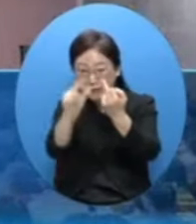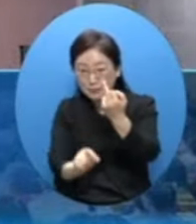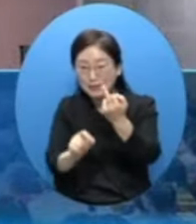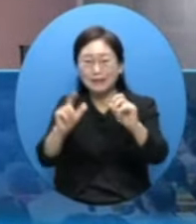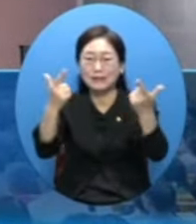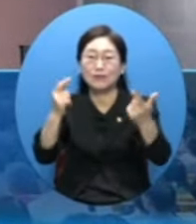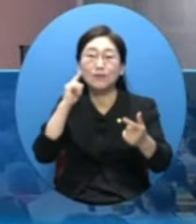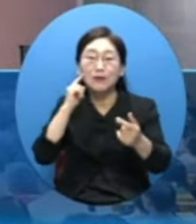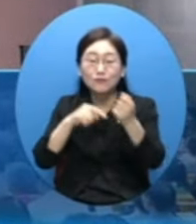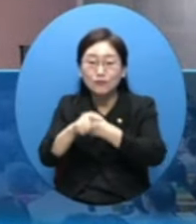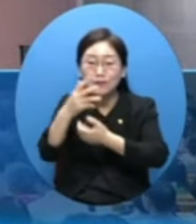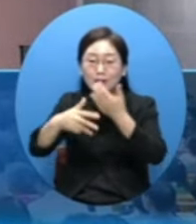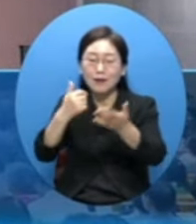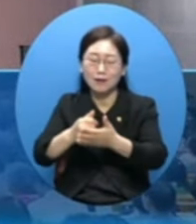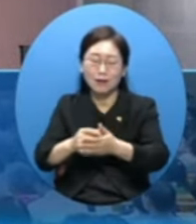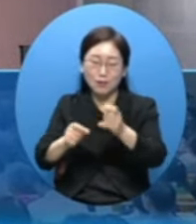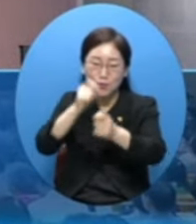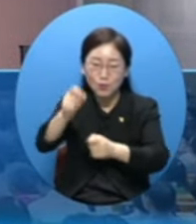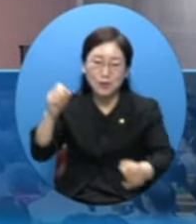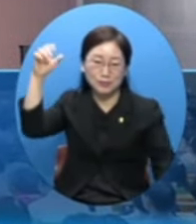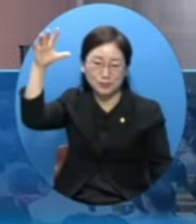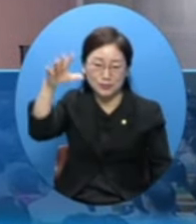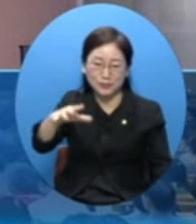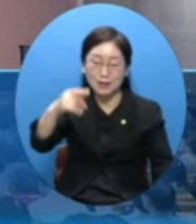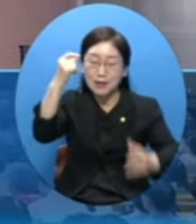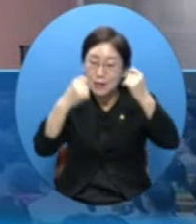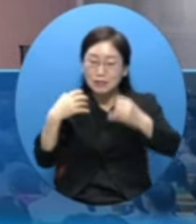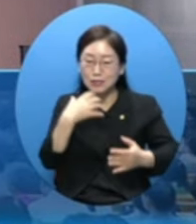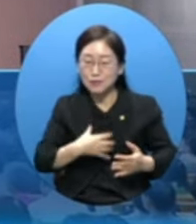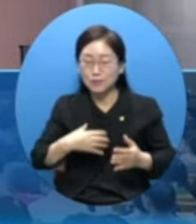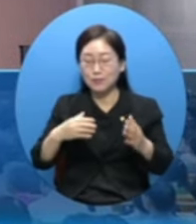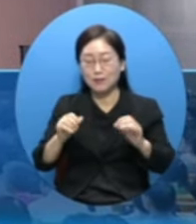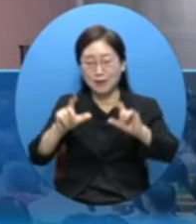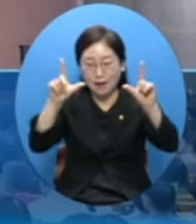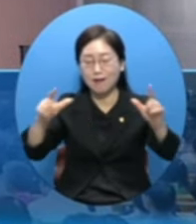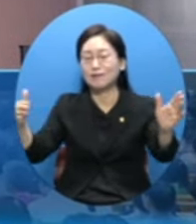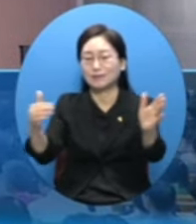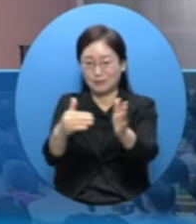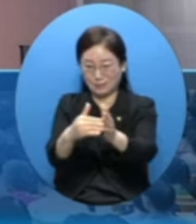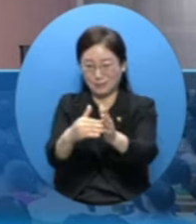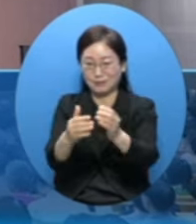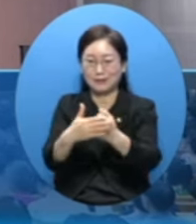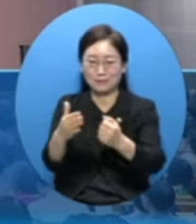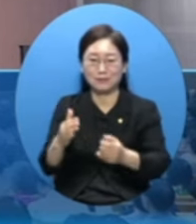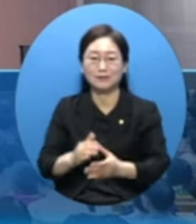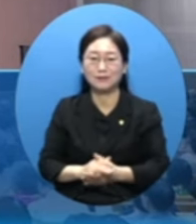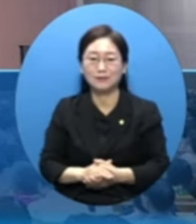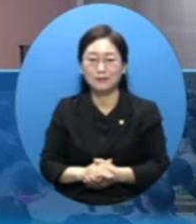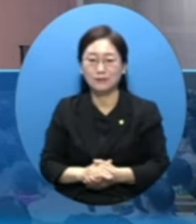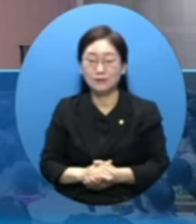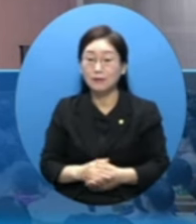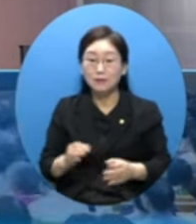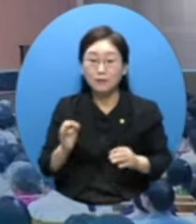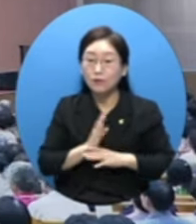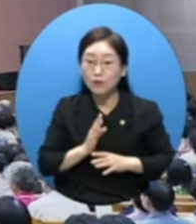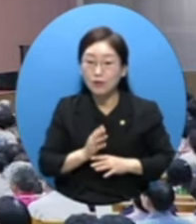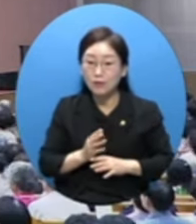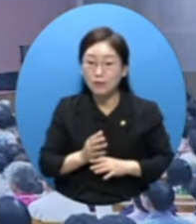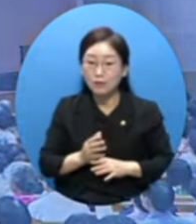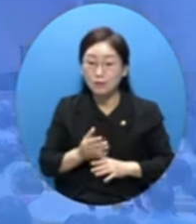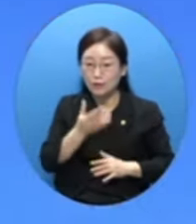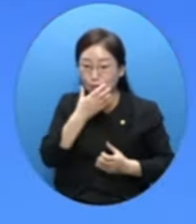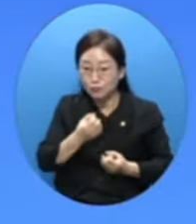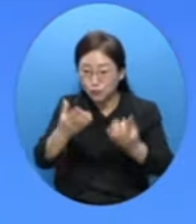야외가 내 영원한 빛이 되고 내 슬픔의 날이 끝날 것임이라 아멘 놀라운 주께 말씀을